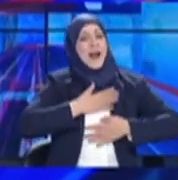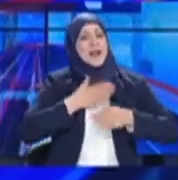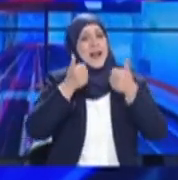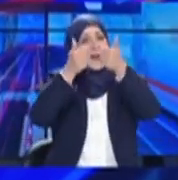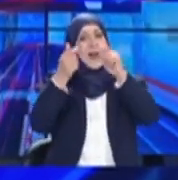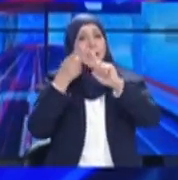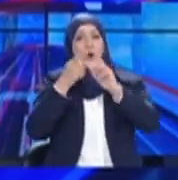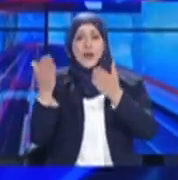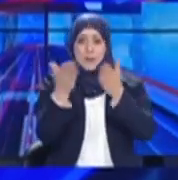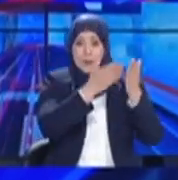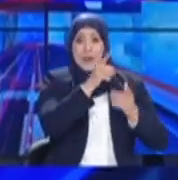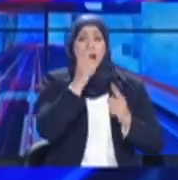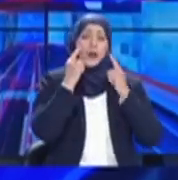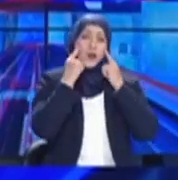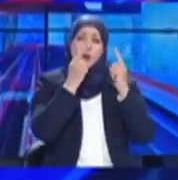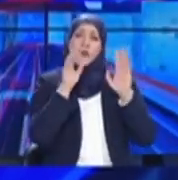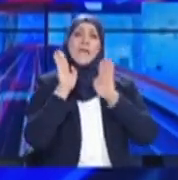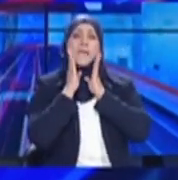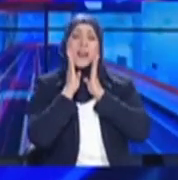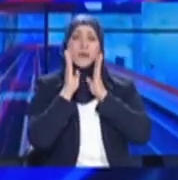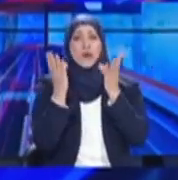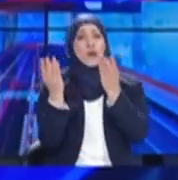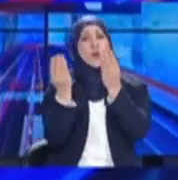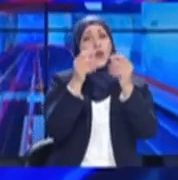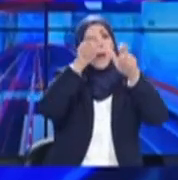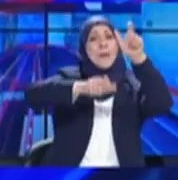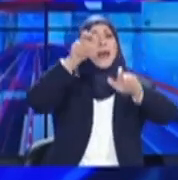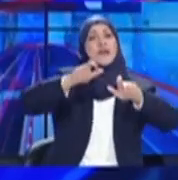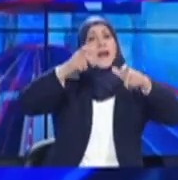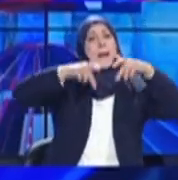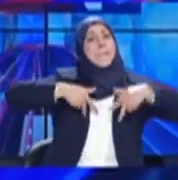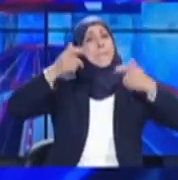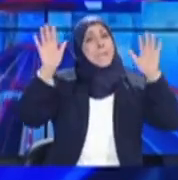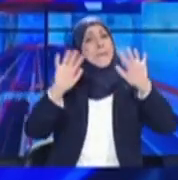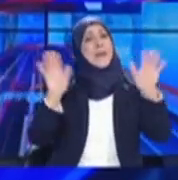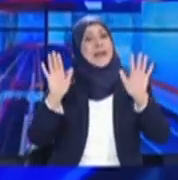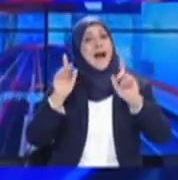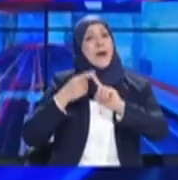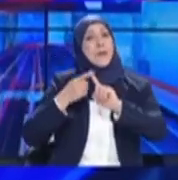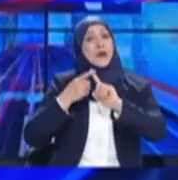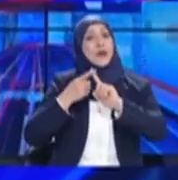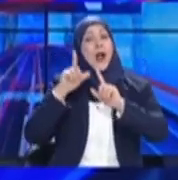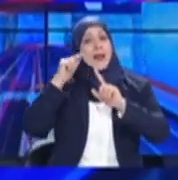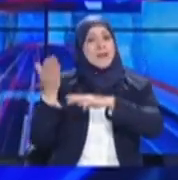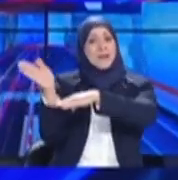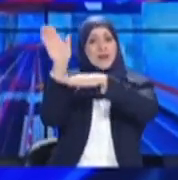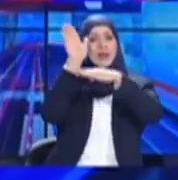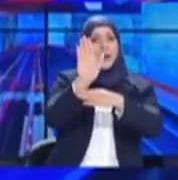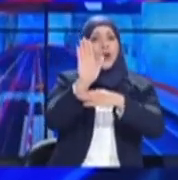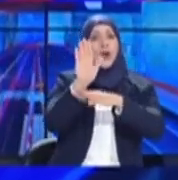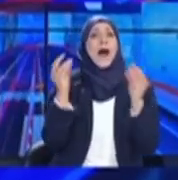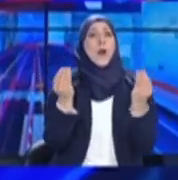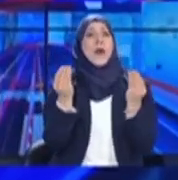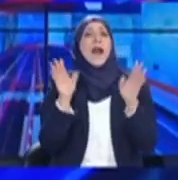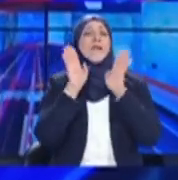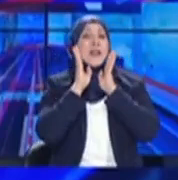مجموعه مثلا من المسرحيين في تونس تلموا من اجل ان يحطوا مسرحيات متاعهم تتعرض على شبكه